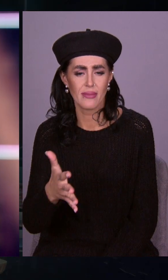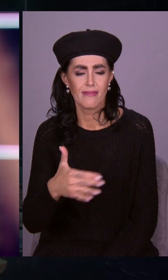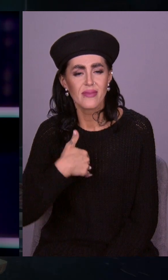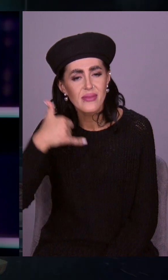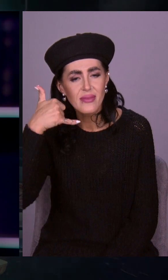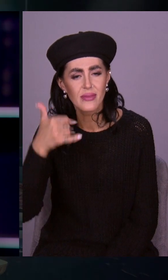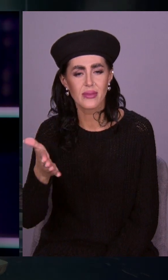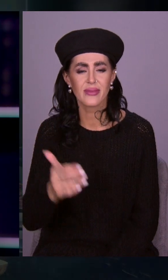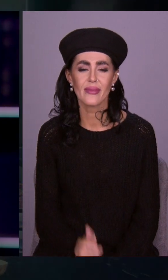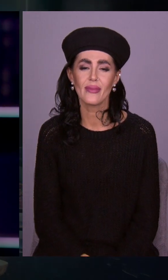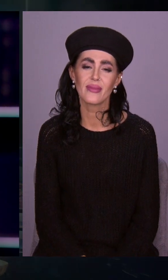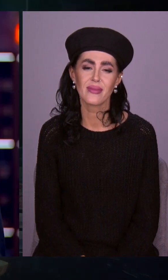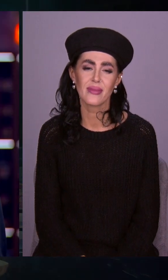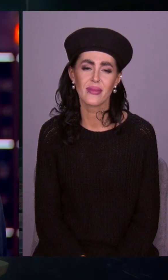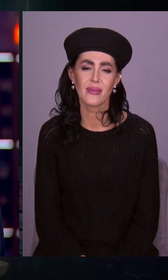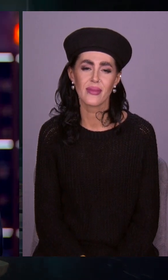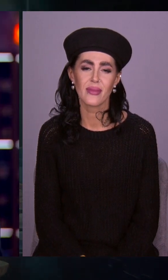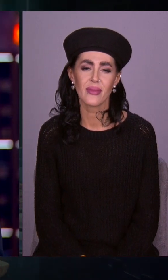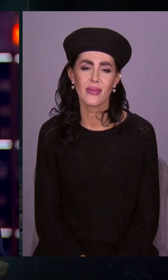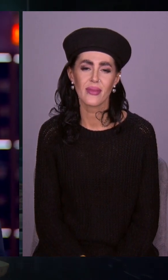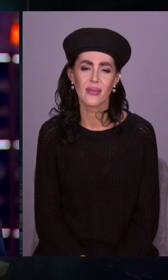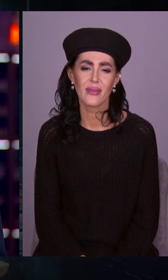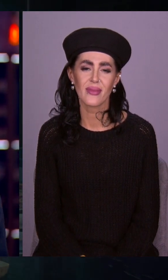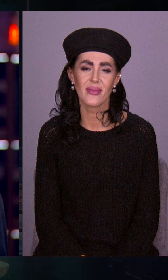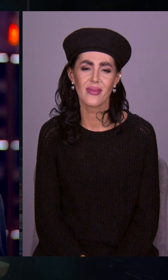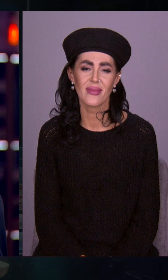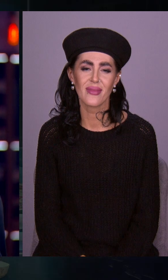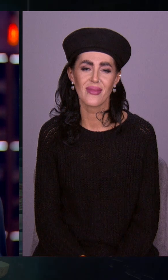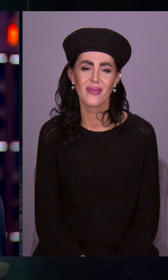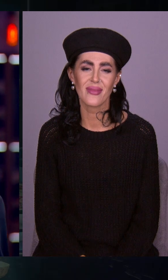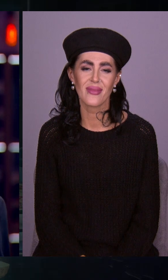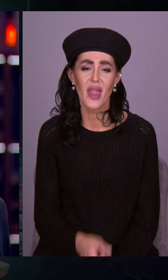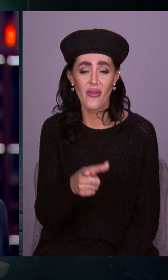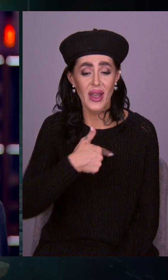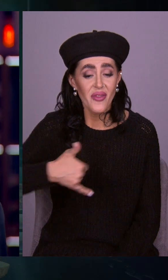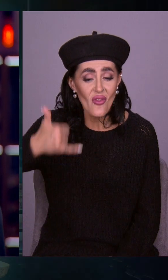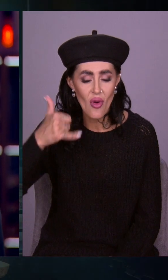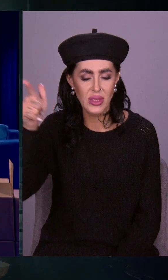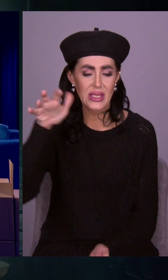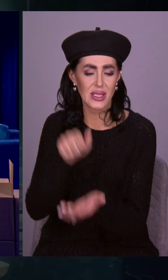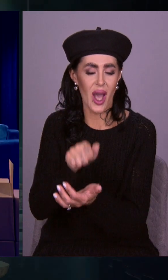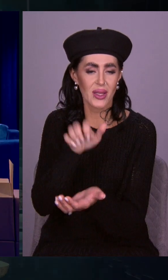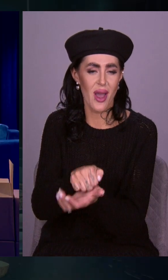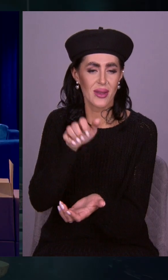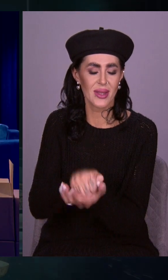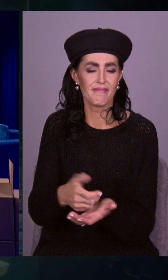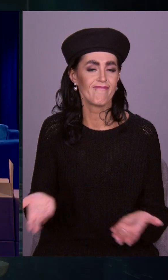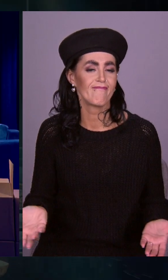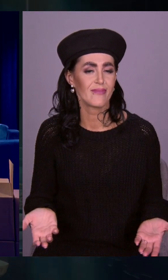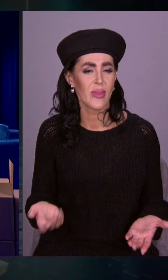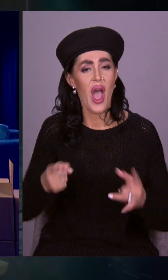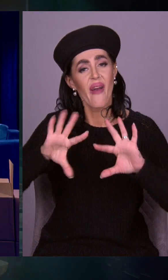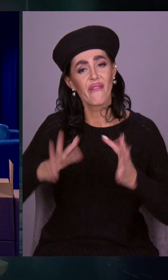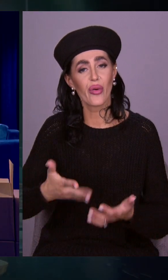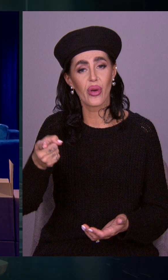будь ласка. Абонент розмовляє. Слухай, ну просто мені сьогодні просто... Ну, а прикинь, в нього є твій номер, він